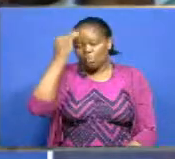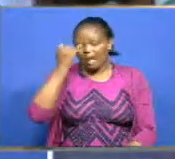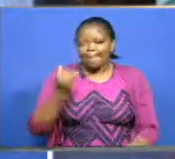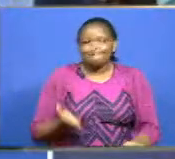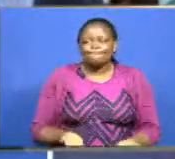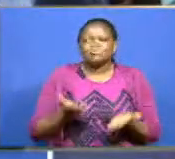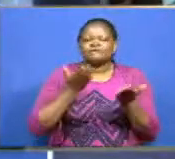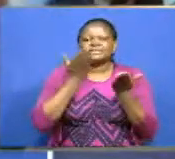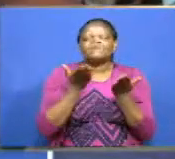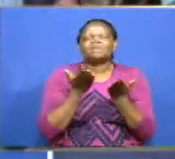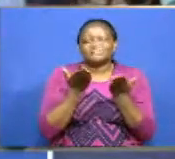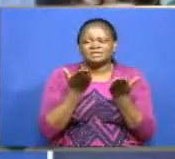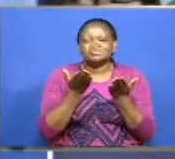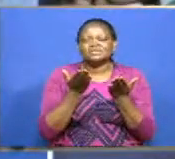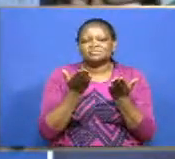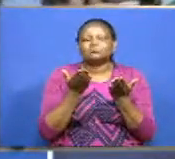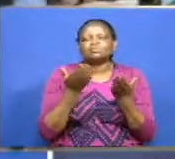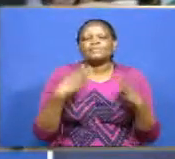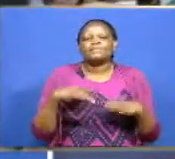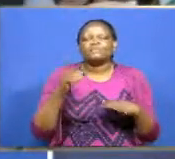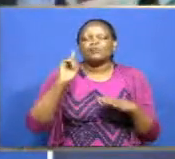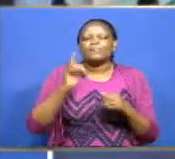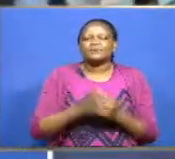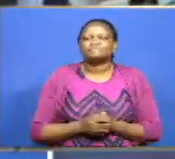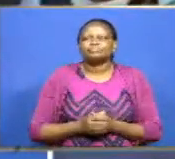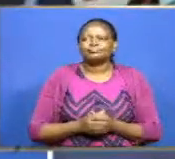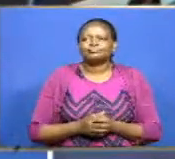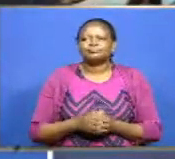I equally affirm and commit in the same vein